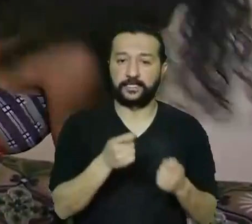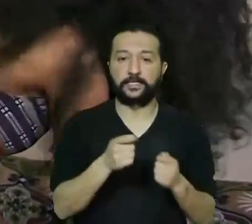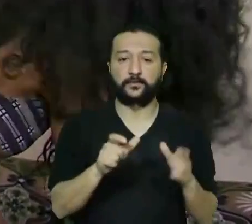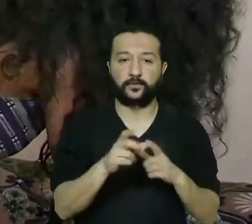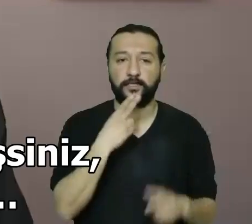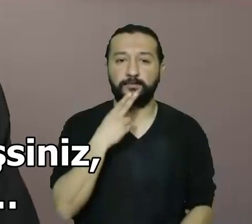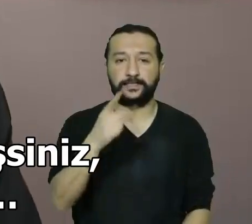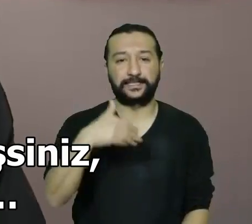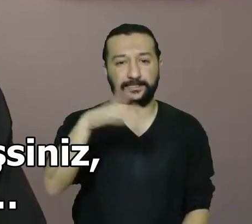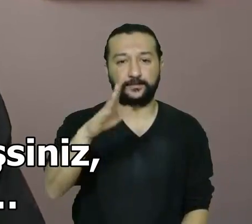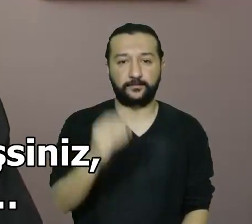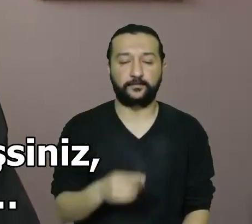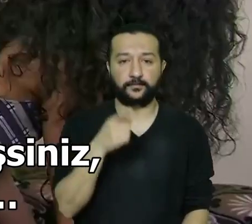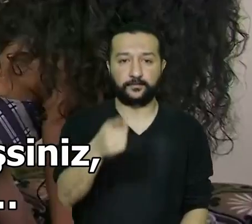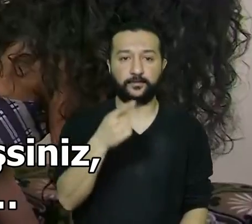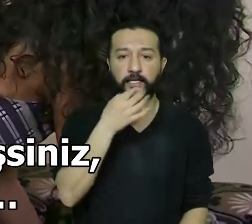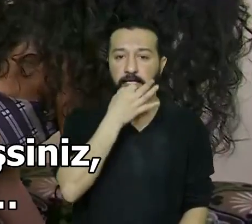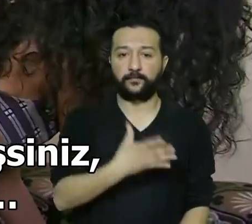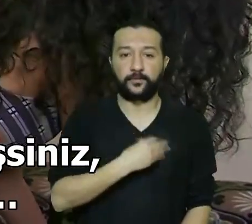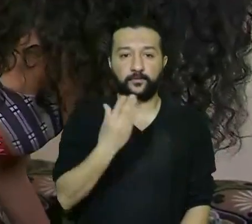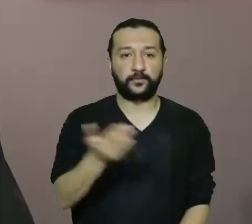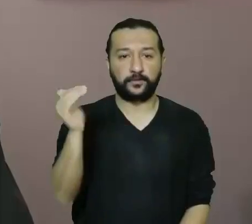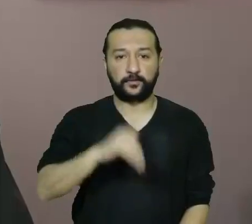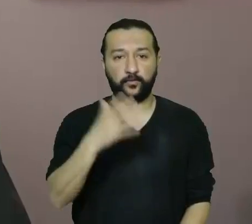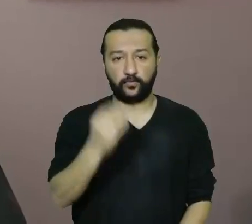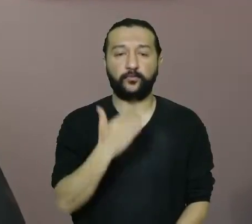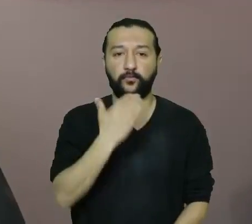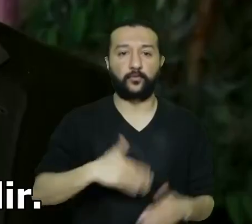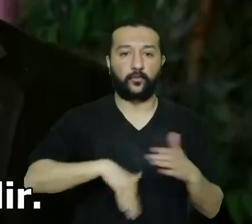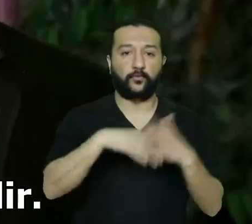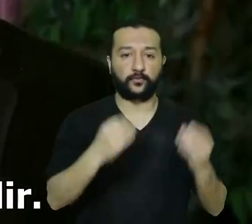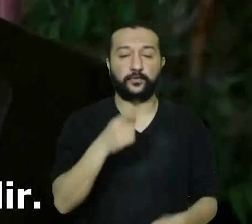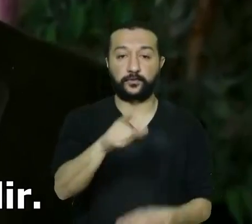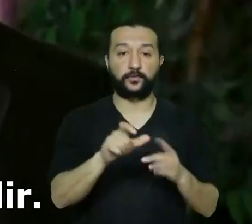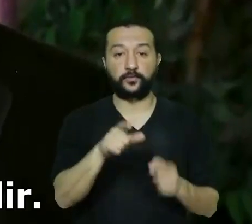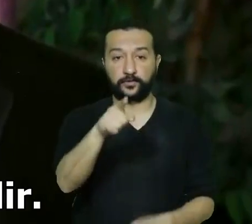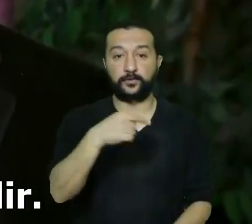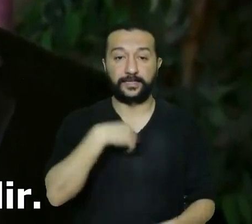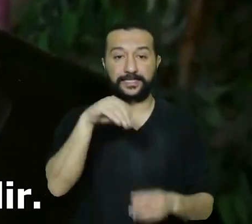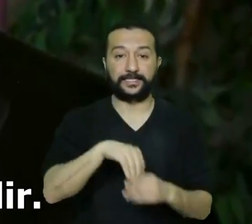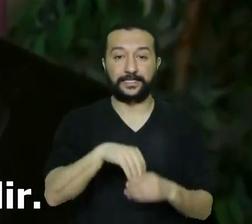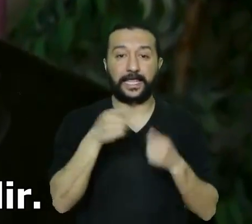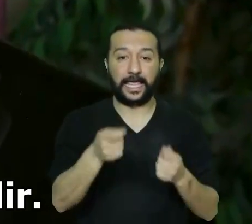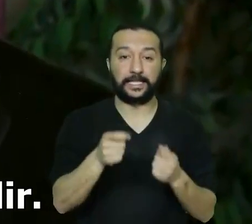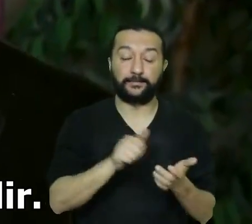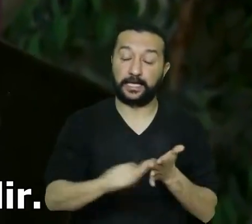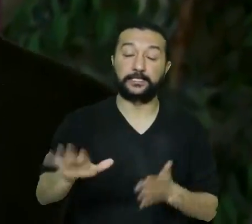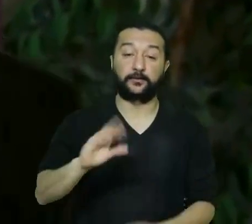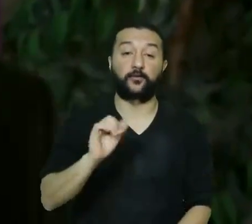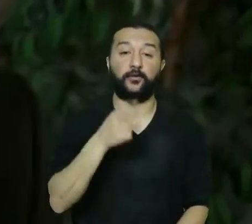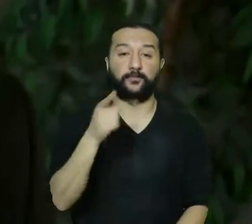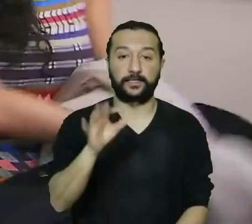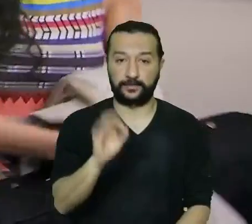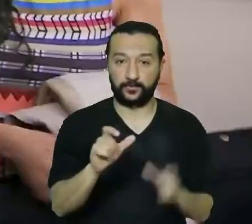Su Hanım, sen de çık dışarı. Benim herkese haber vermişsin, gelsin bu edilmişsin, şimdi kovuyorsunuz. Şükrü, benim için eğitim her şeyden önde